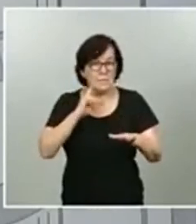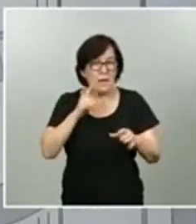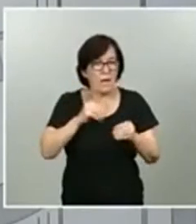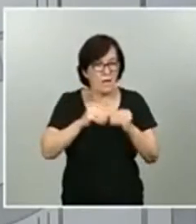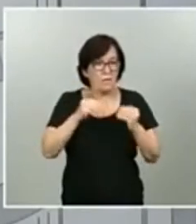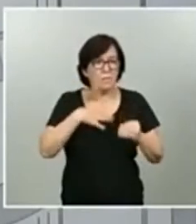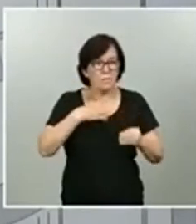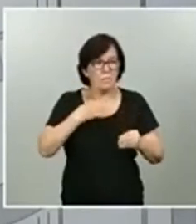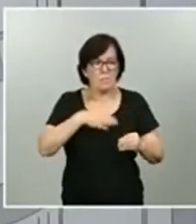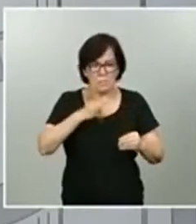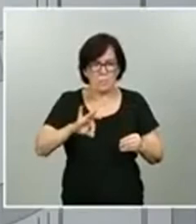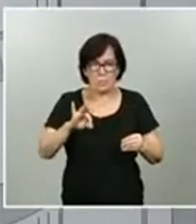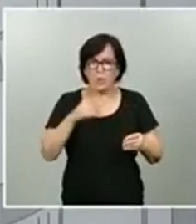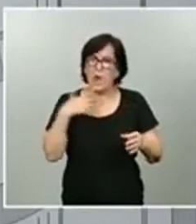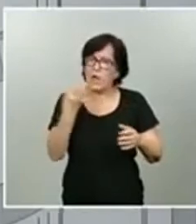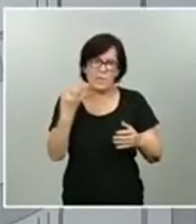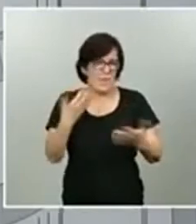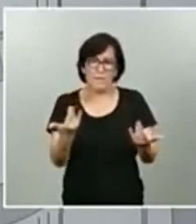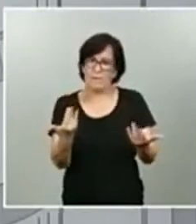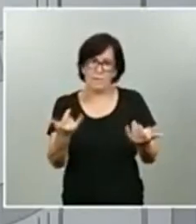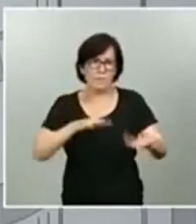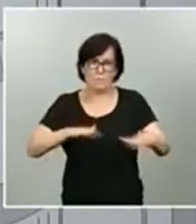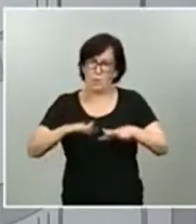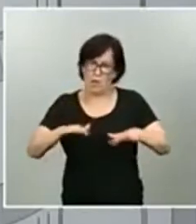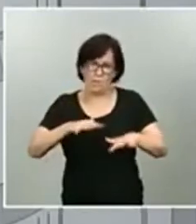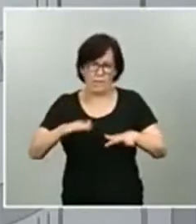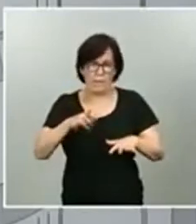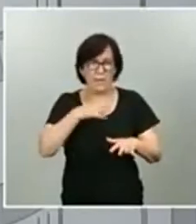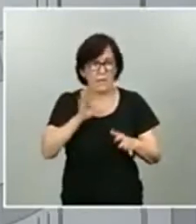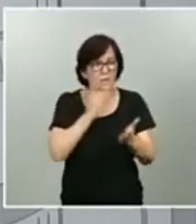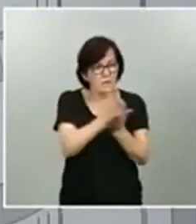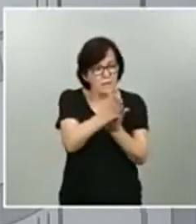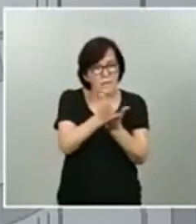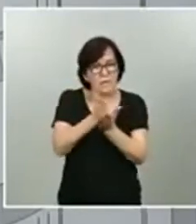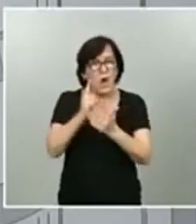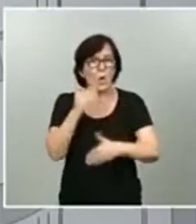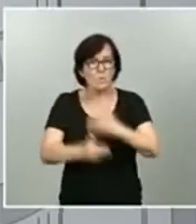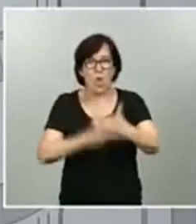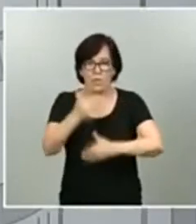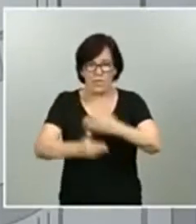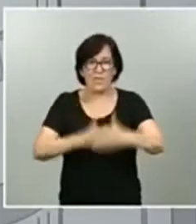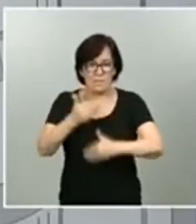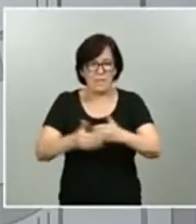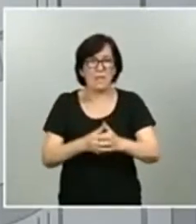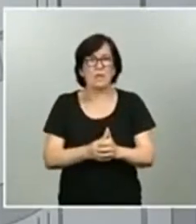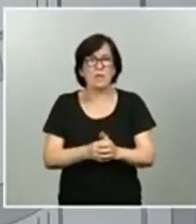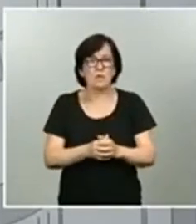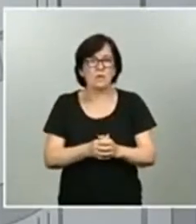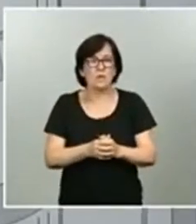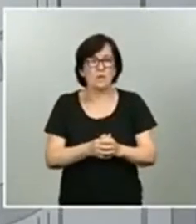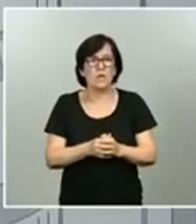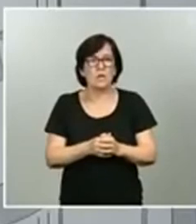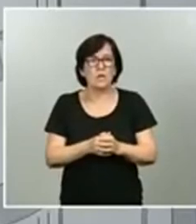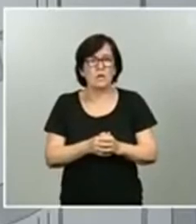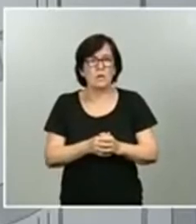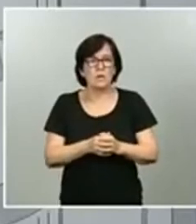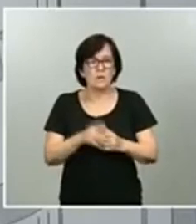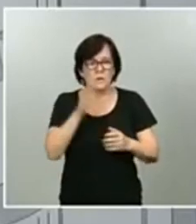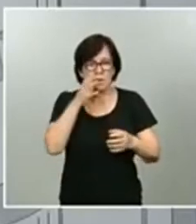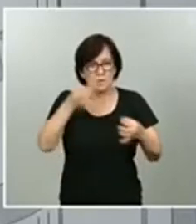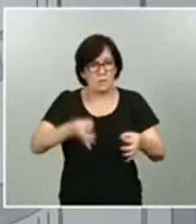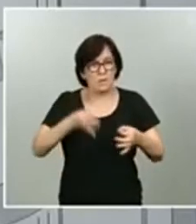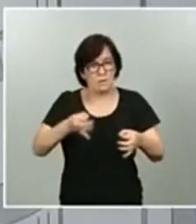tienen que activar estos meccanismi, e quindi devono essere resi disponibili concretamente. Mi sembra